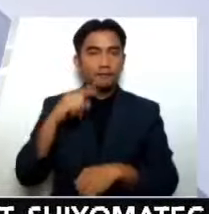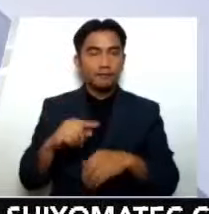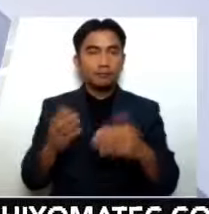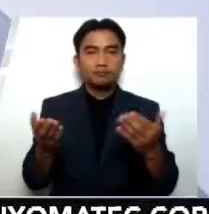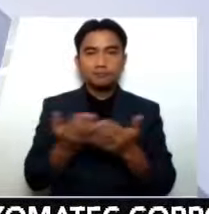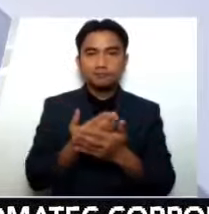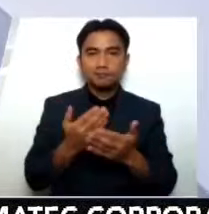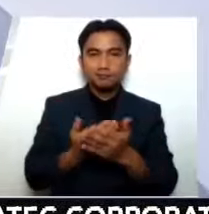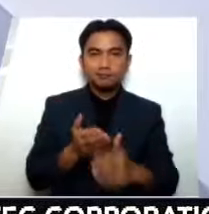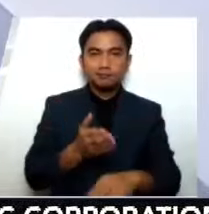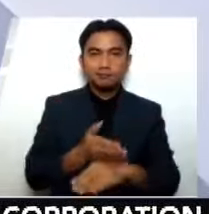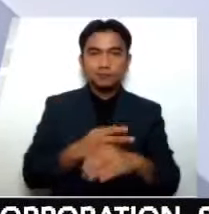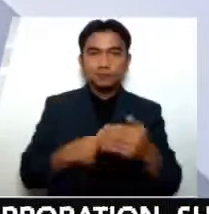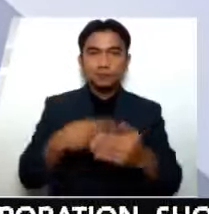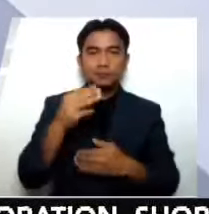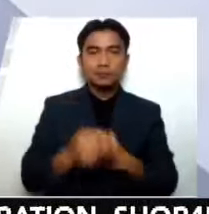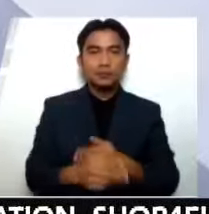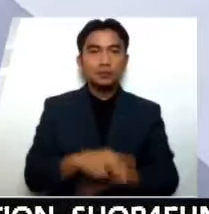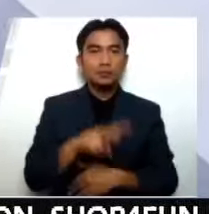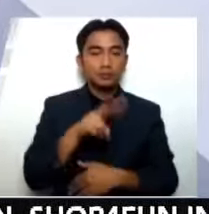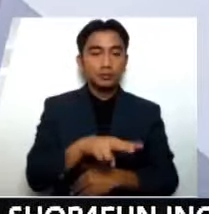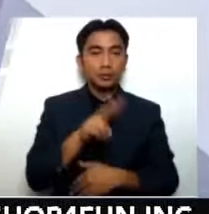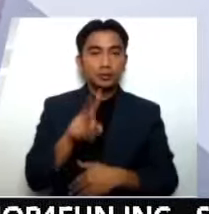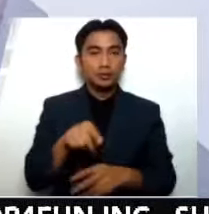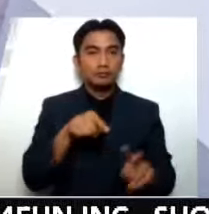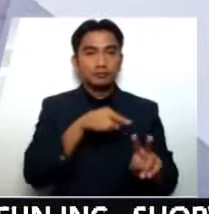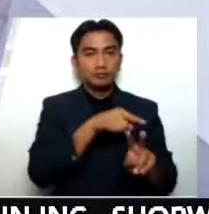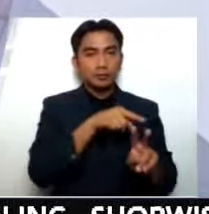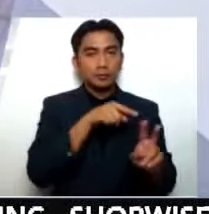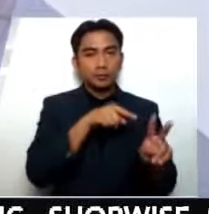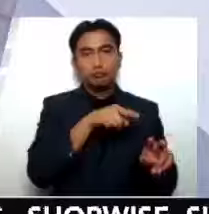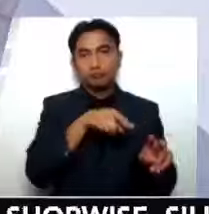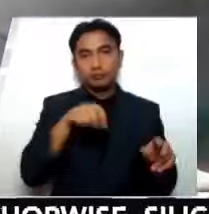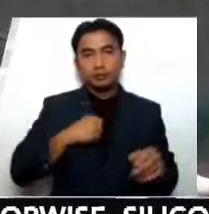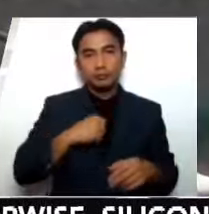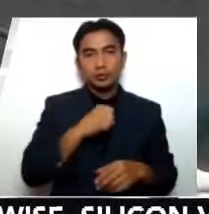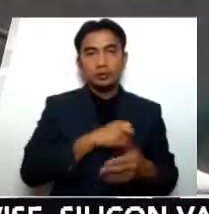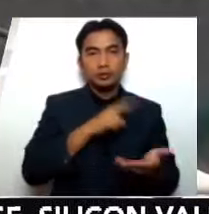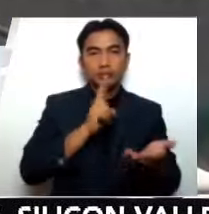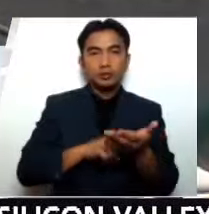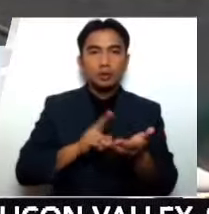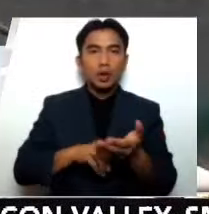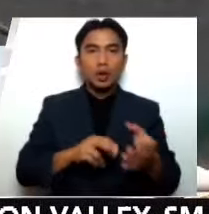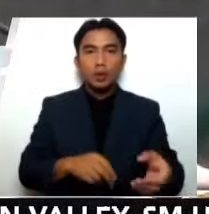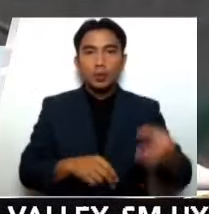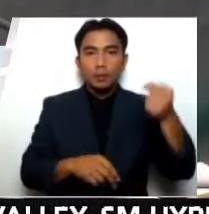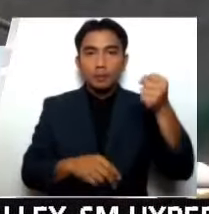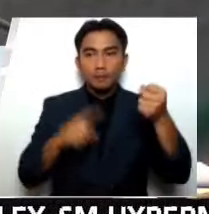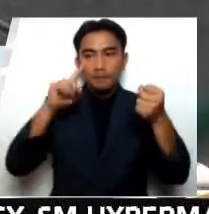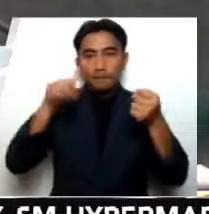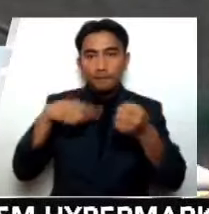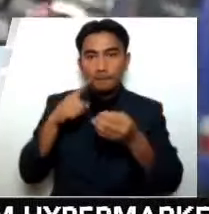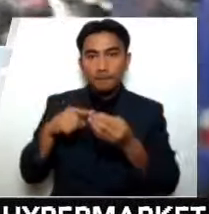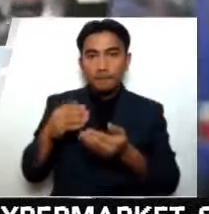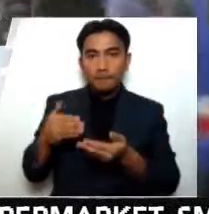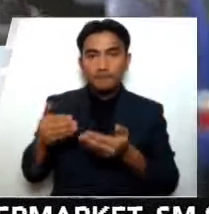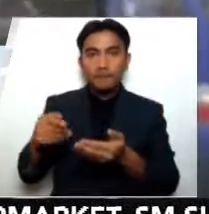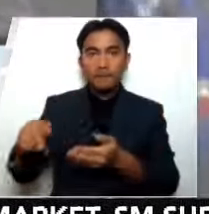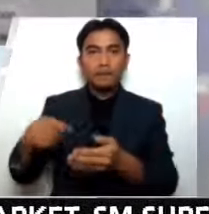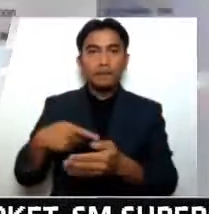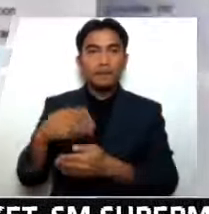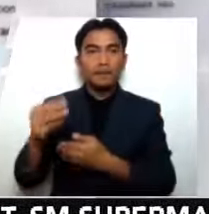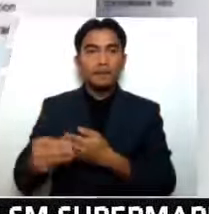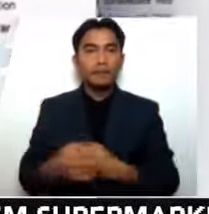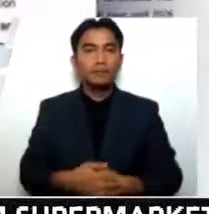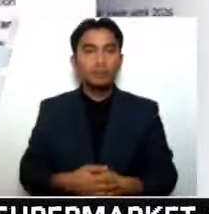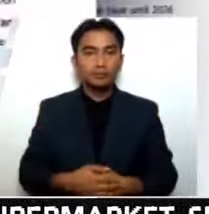sa kanila ang pumirma sa resolusyon para suspindihin ito. Mismo si Senate President Cheese Escudero ang